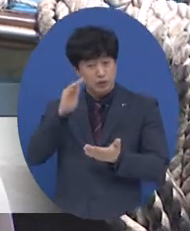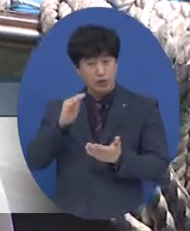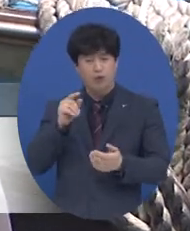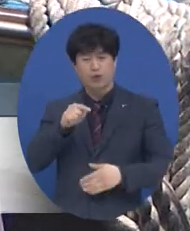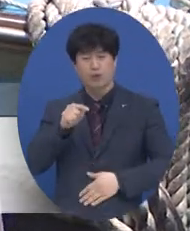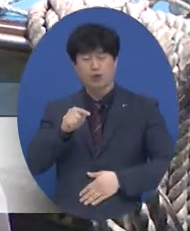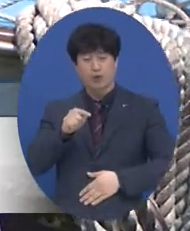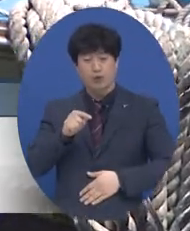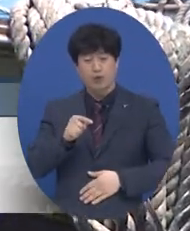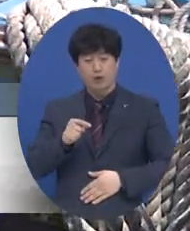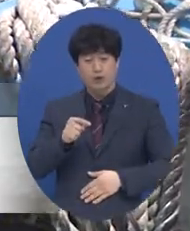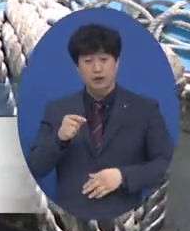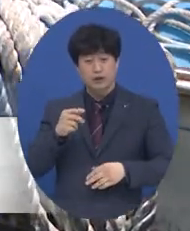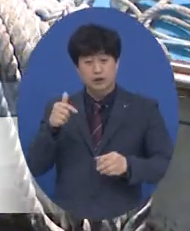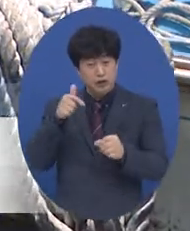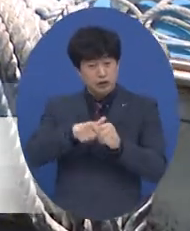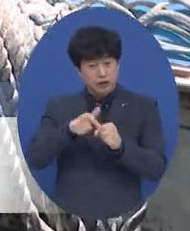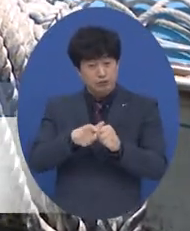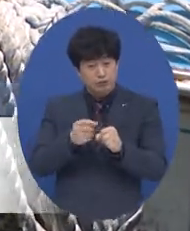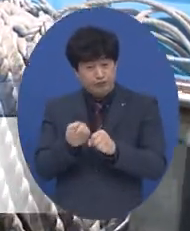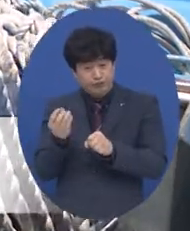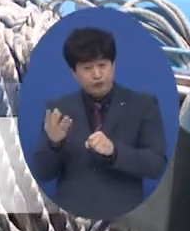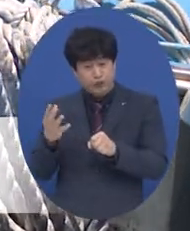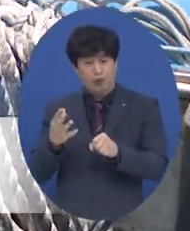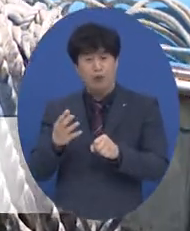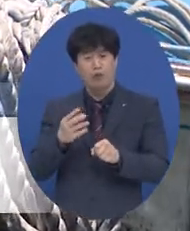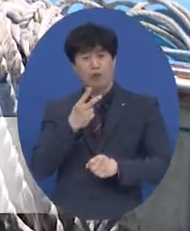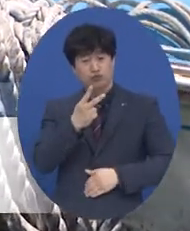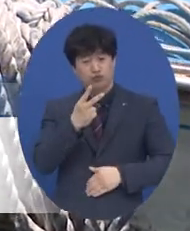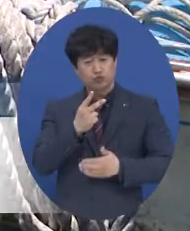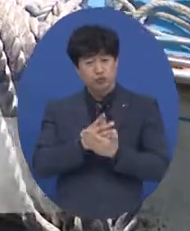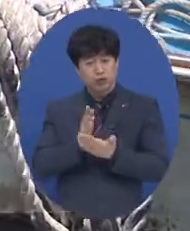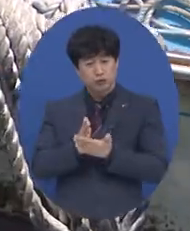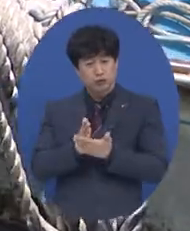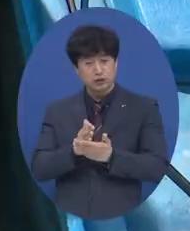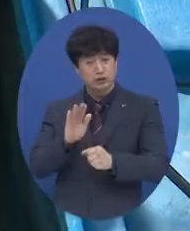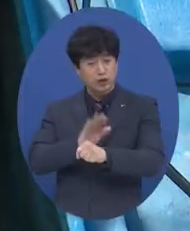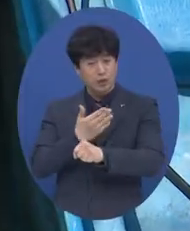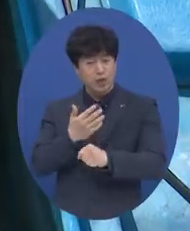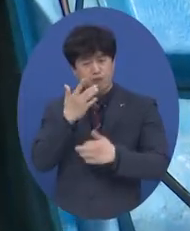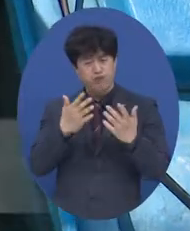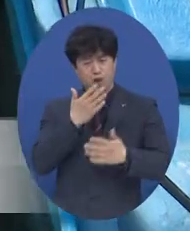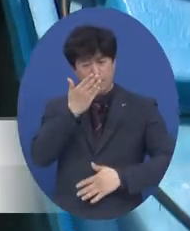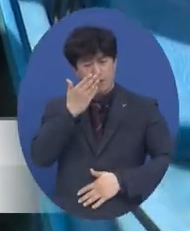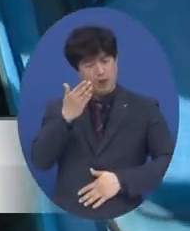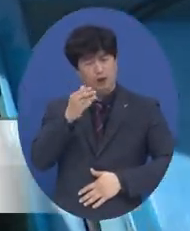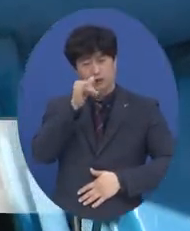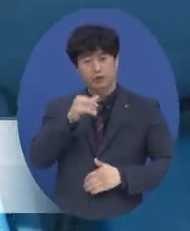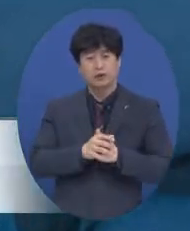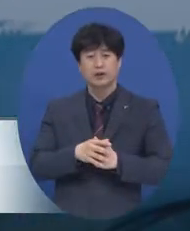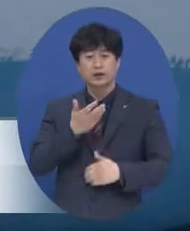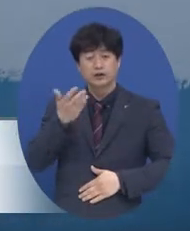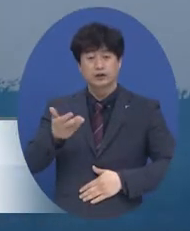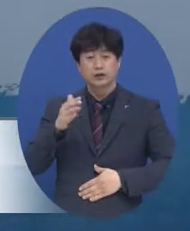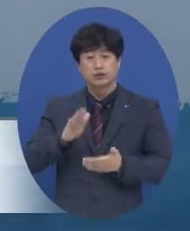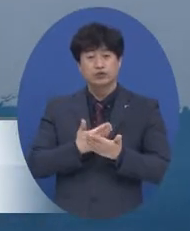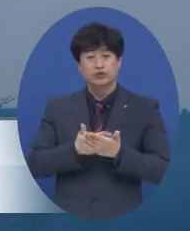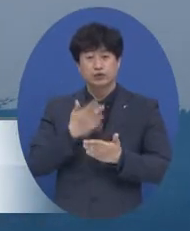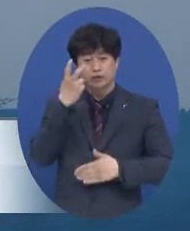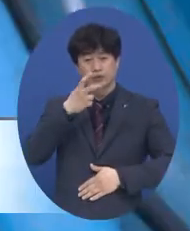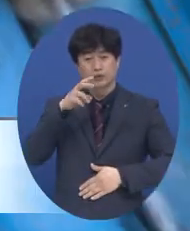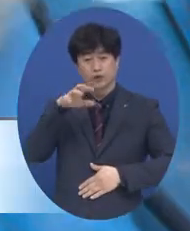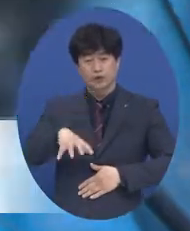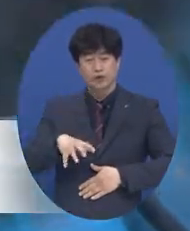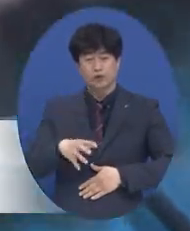연료가 새면 잘못해서 그거 두 가지가 잘못되면 화재 가능성이 되게 크거든요. 이동수리 점검소는 교통